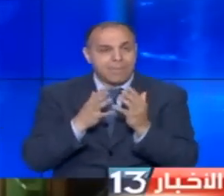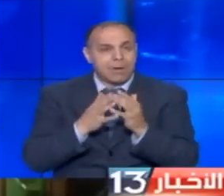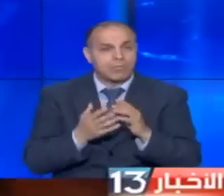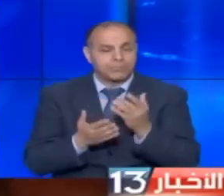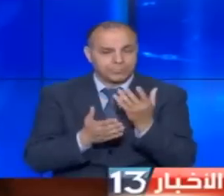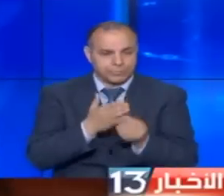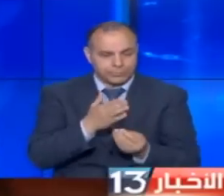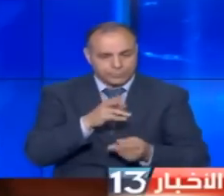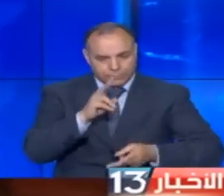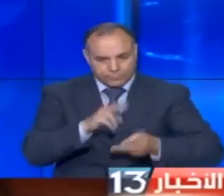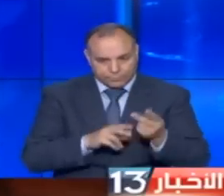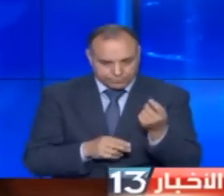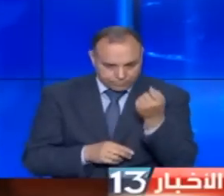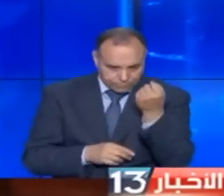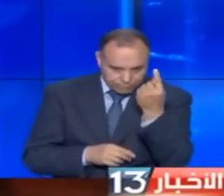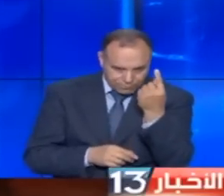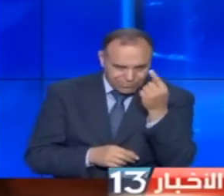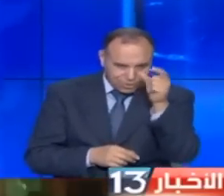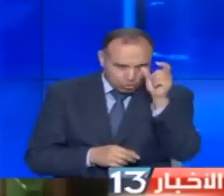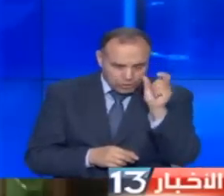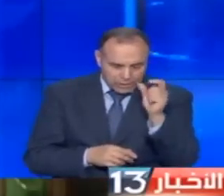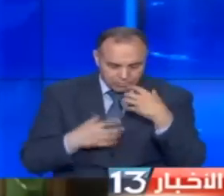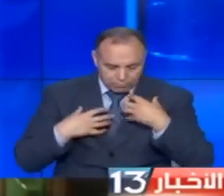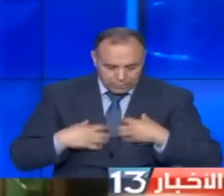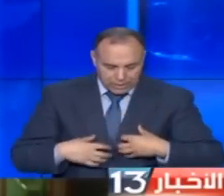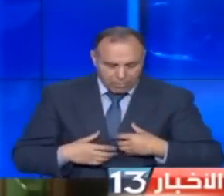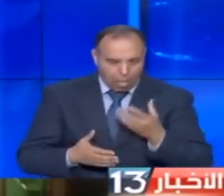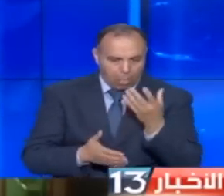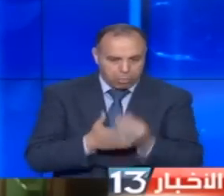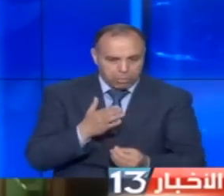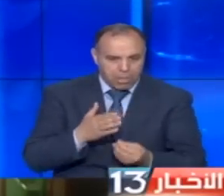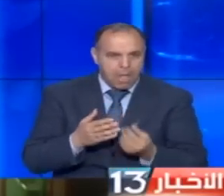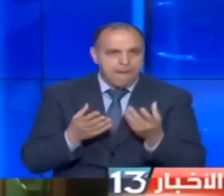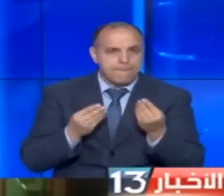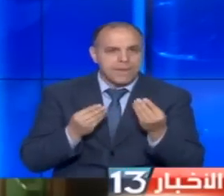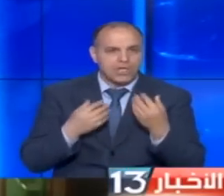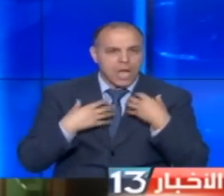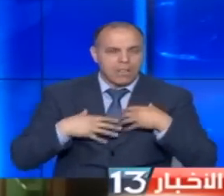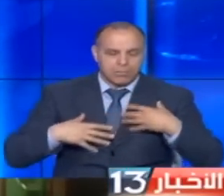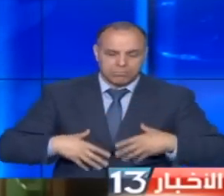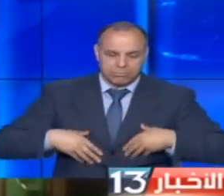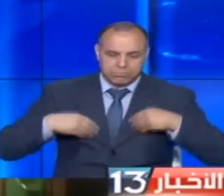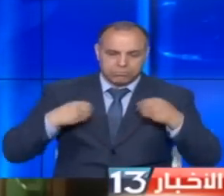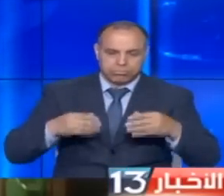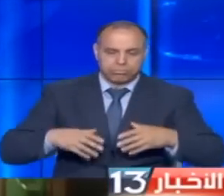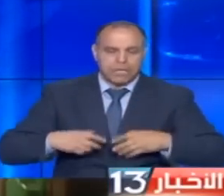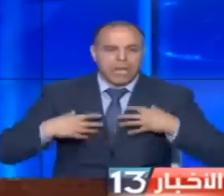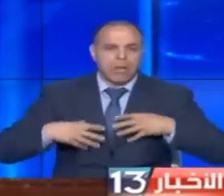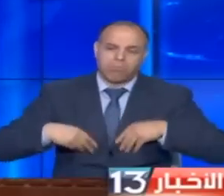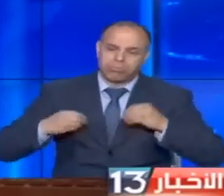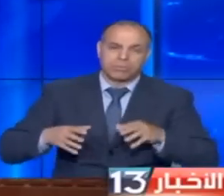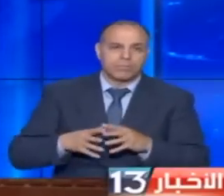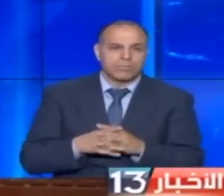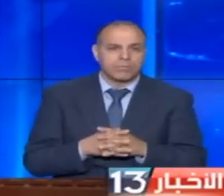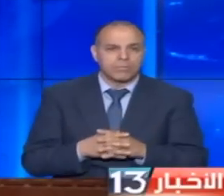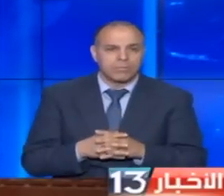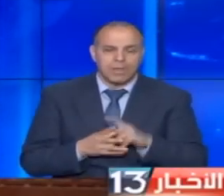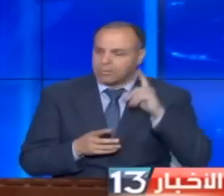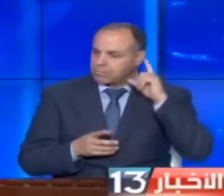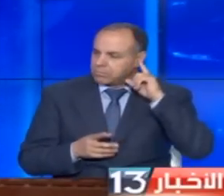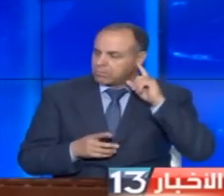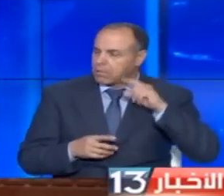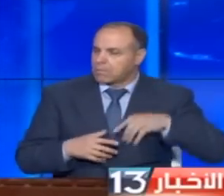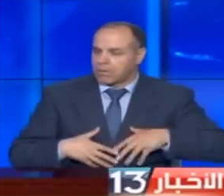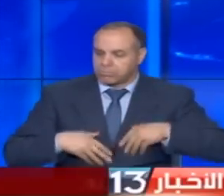عنها اكثر من مائه نائب تم الاعلان عن استقالته عدد من النواب من كتل نيابيه واشعار باستقاله كل